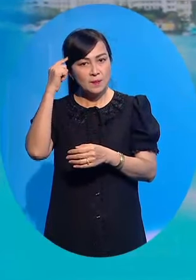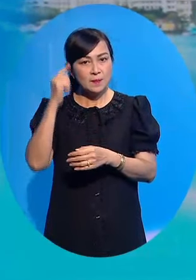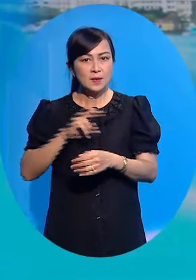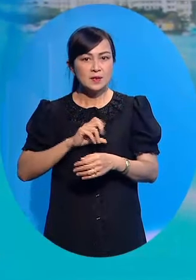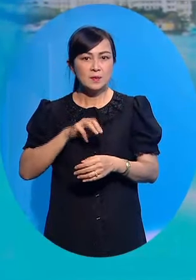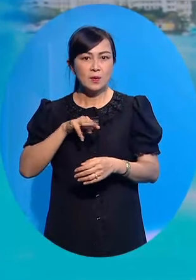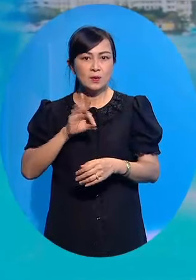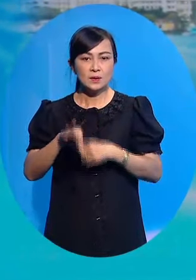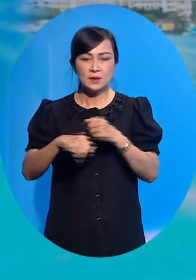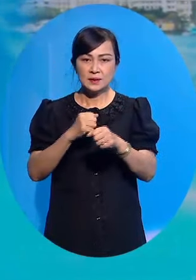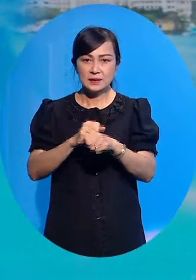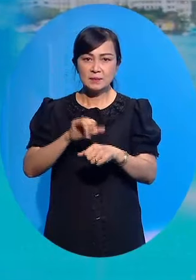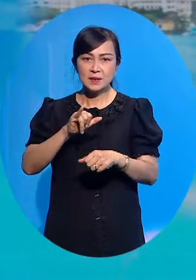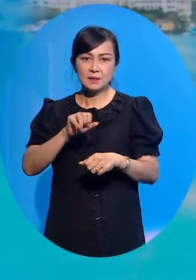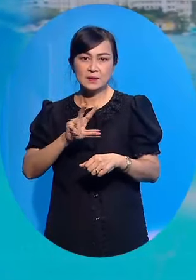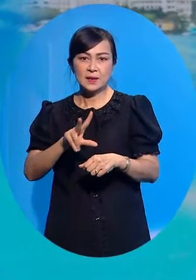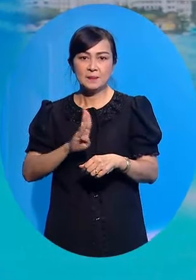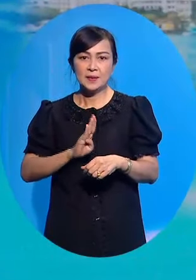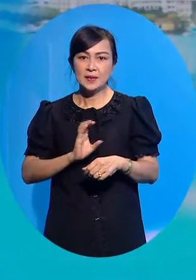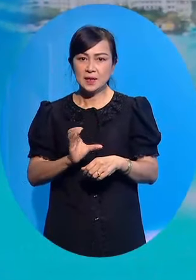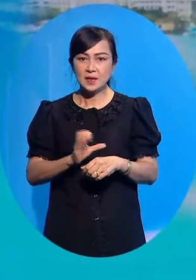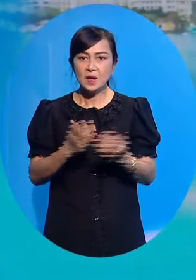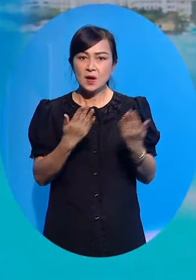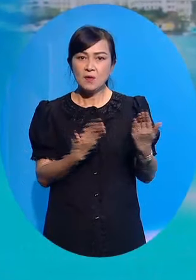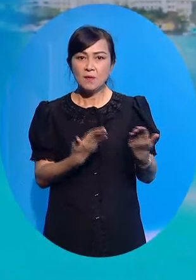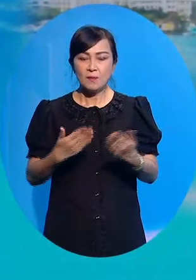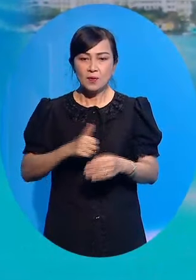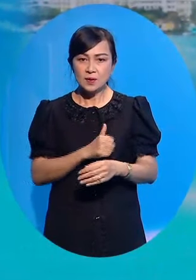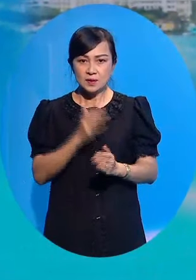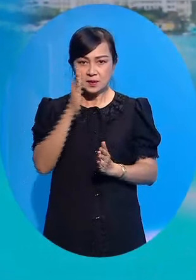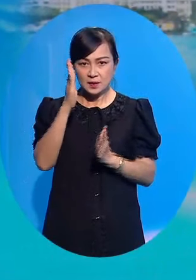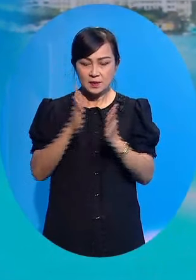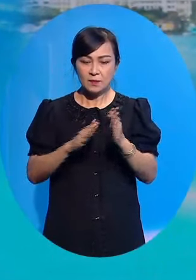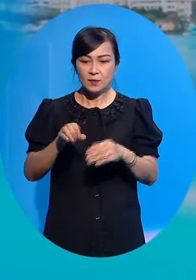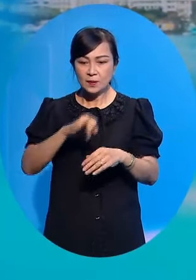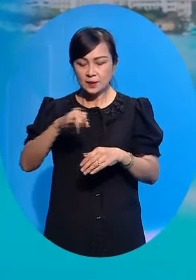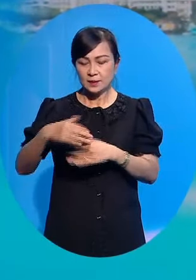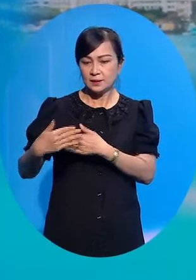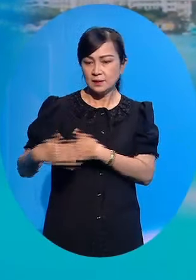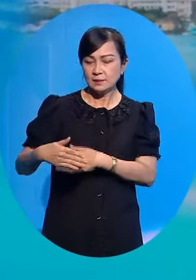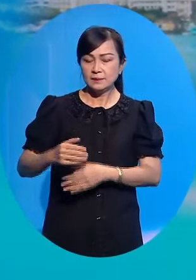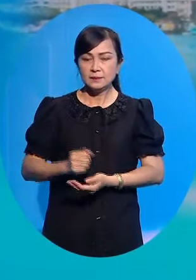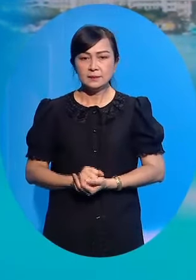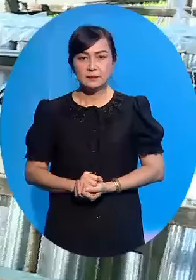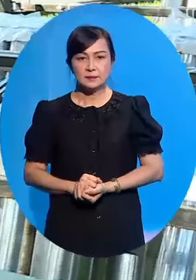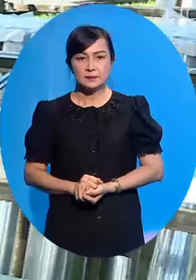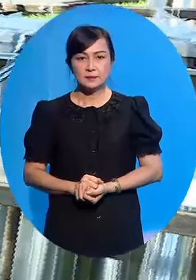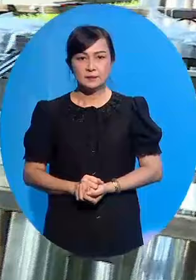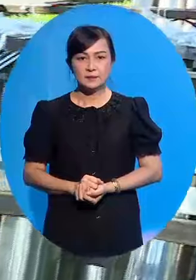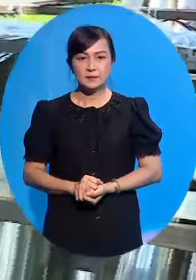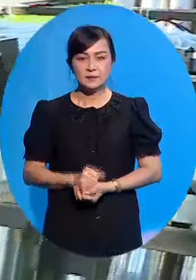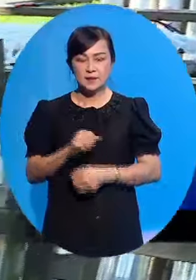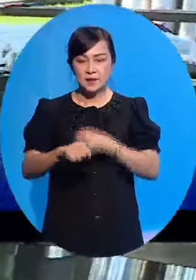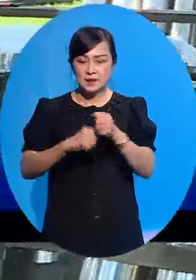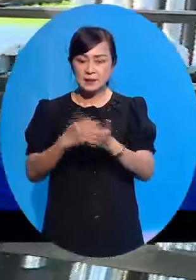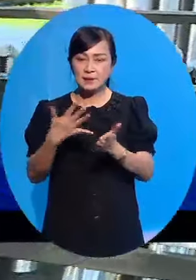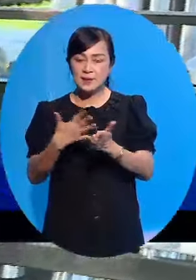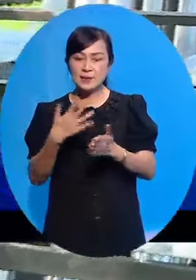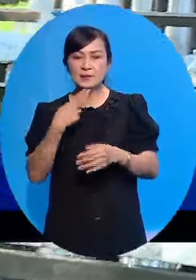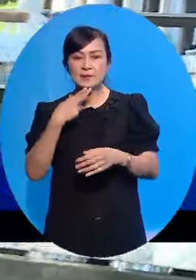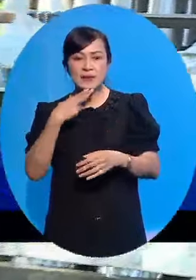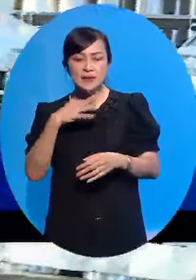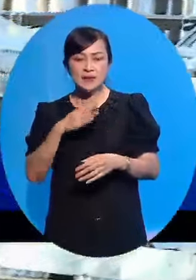Mậu Thân năm 1968, huyện Bình Chánh, để phục vụ người dân thành phố và các tỉnh lân cận. Đây là năm thứ 5 anh